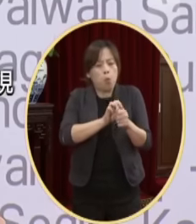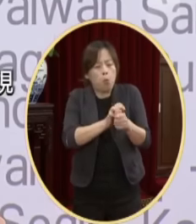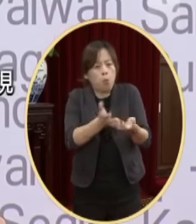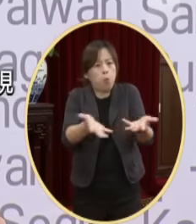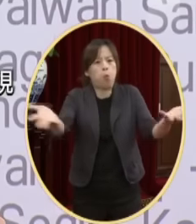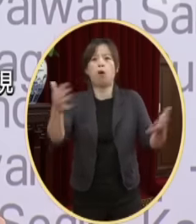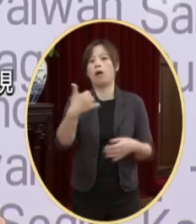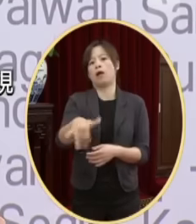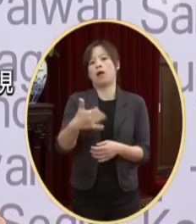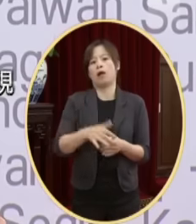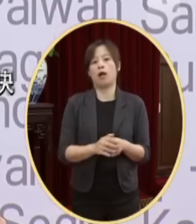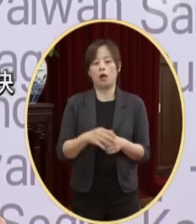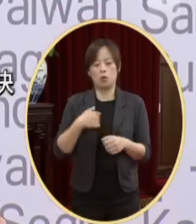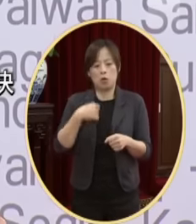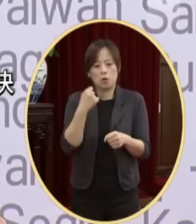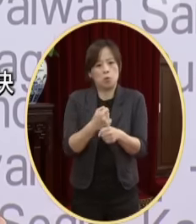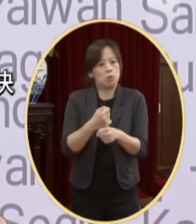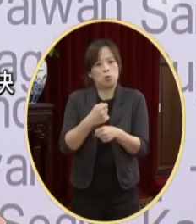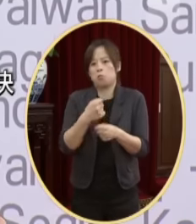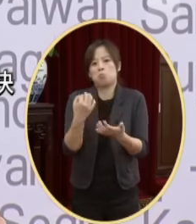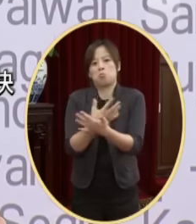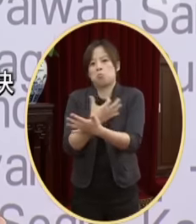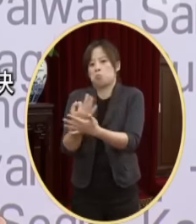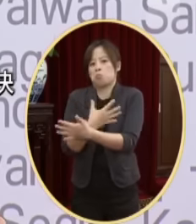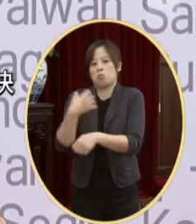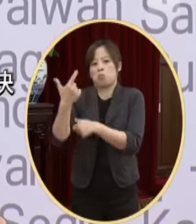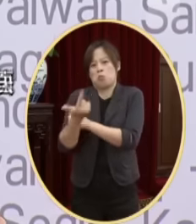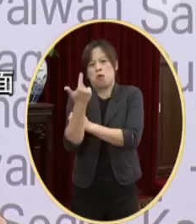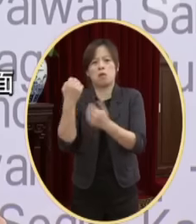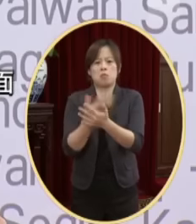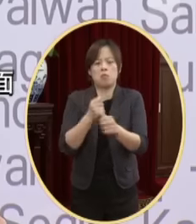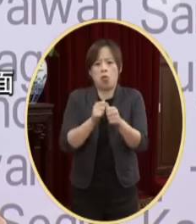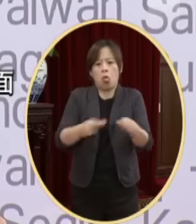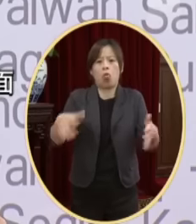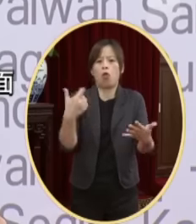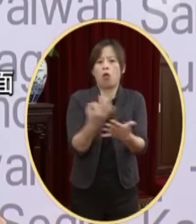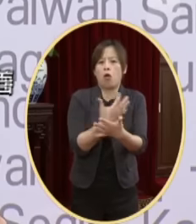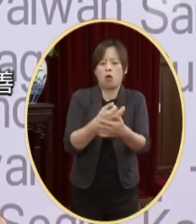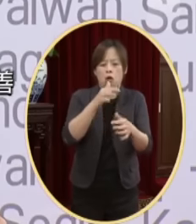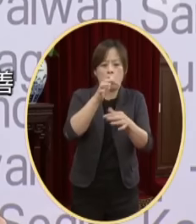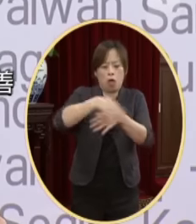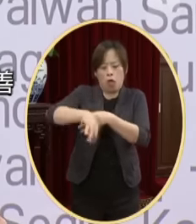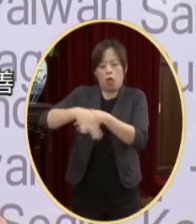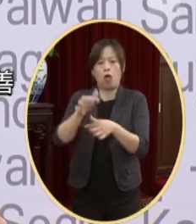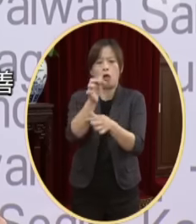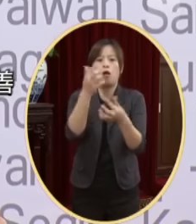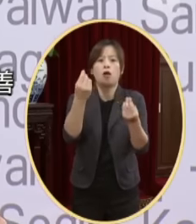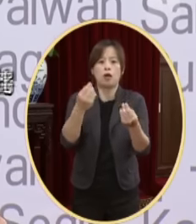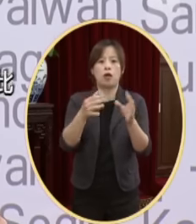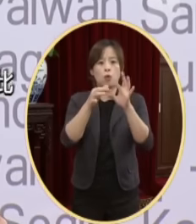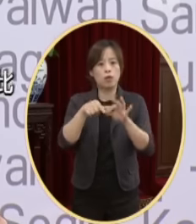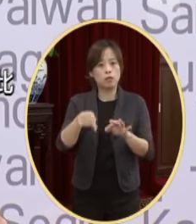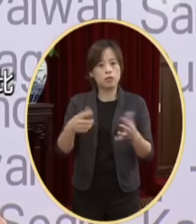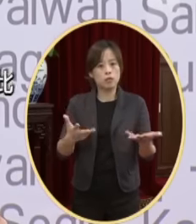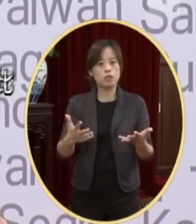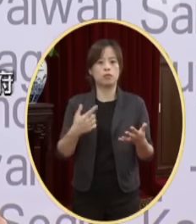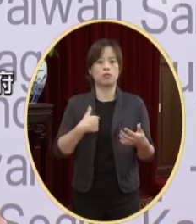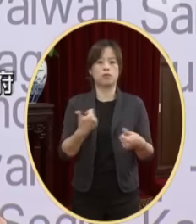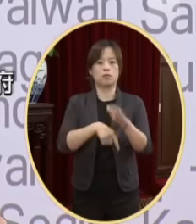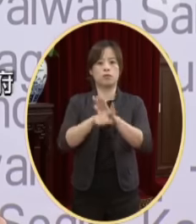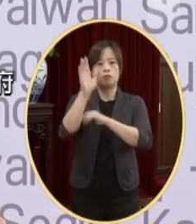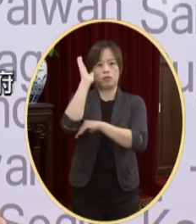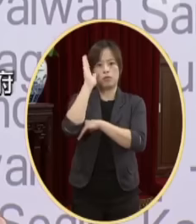视。我们做得不够快，不够全面，不够完善，为此我要代